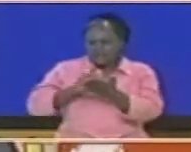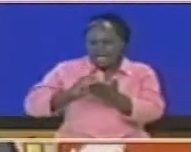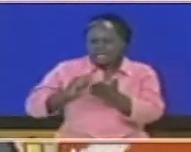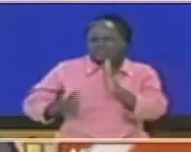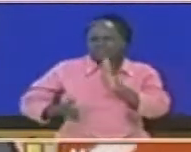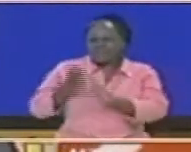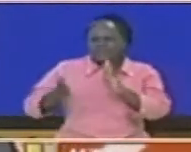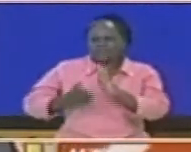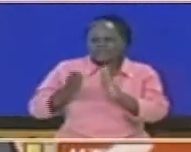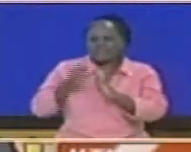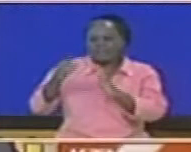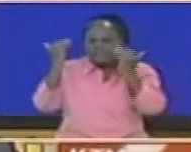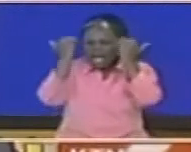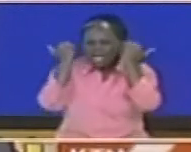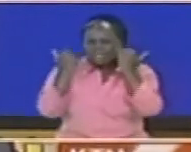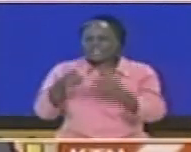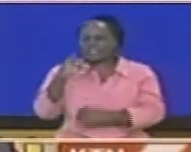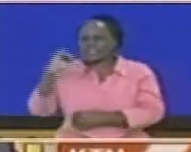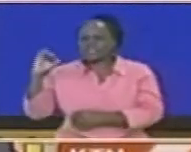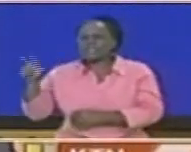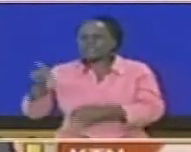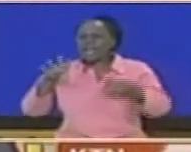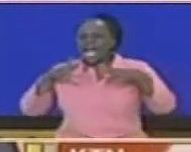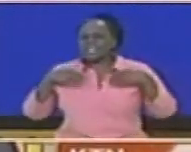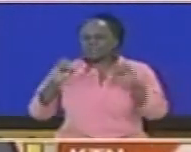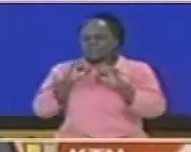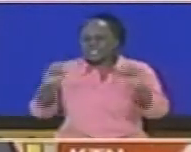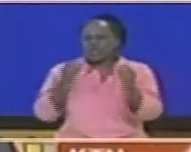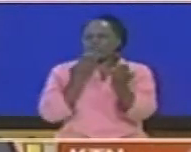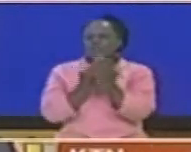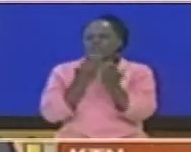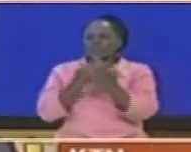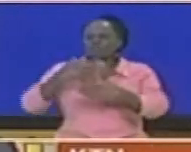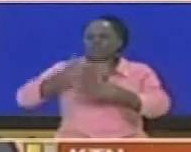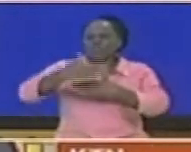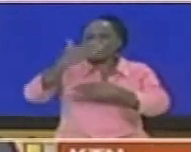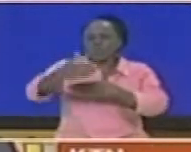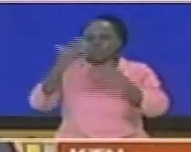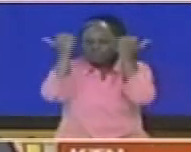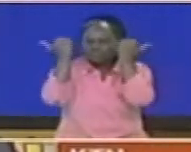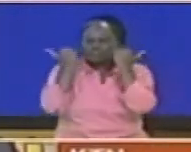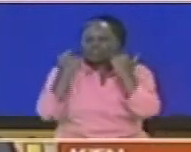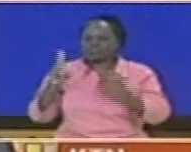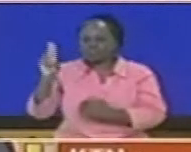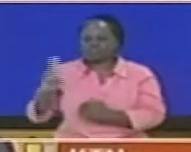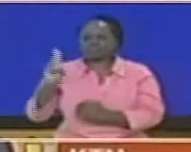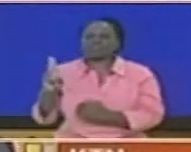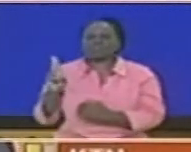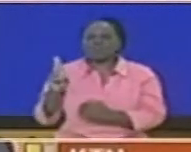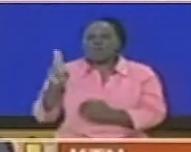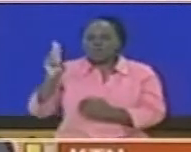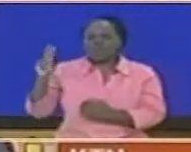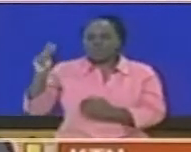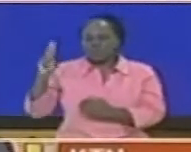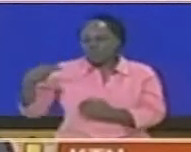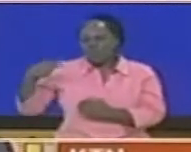rais wa baraza la usalama katika Umoja wa Mataifa wa kukataa ombi la kuahirishwa kwa kesi hiyo. Na kama anavyoripoti mwanahabari Hussein Mohamed,